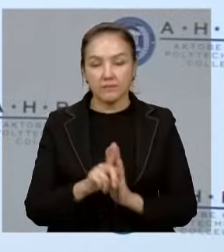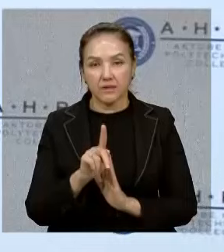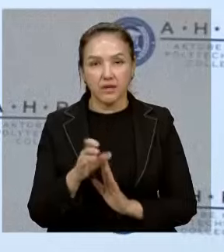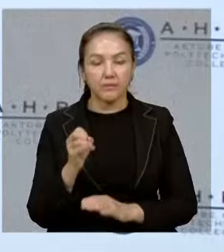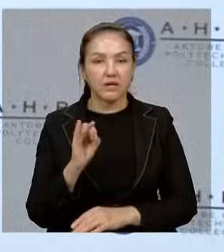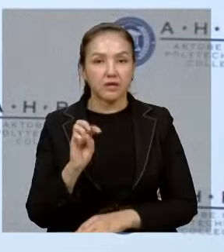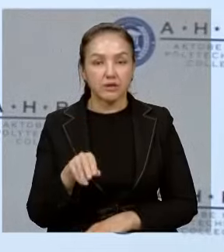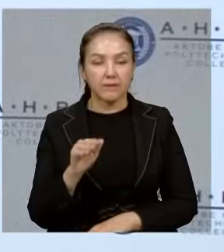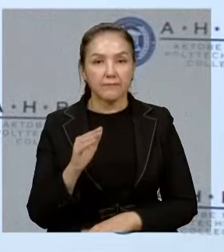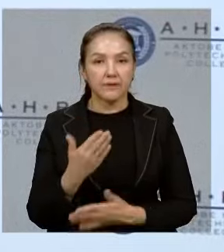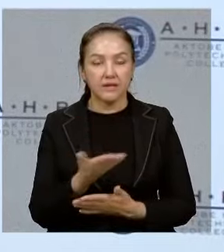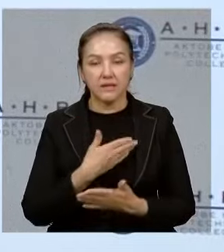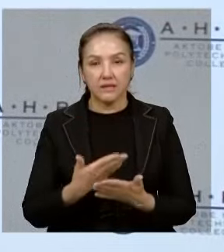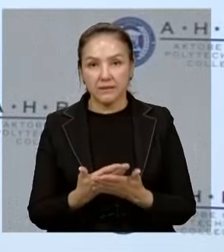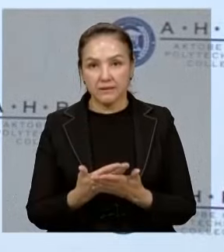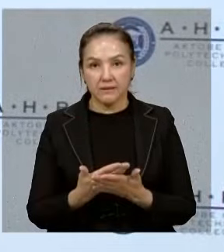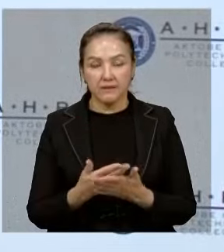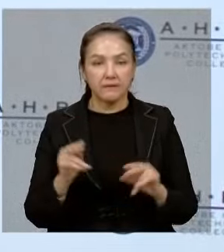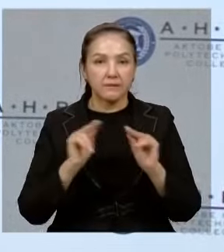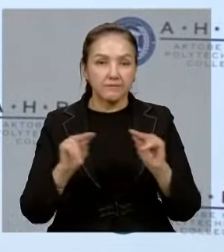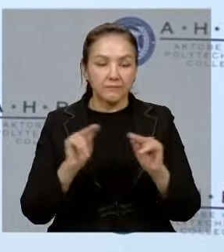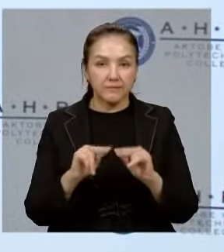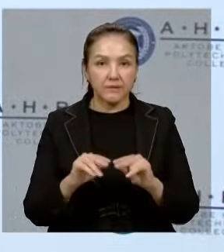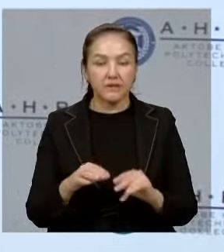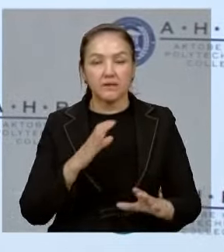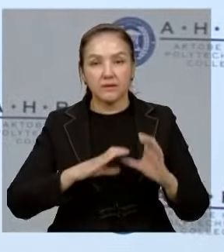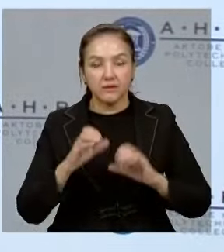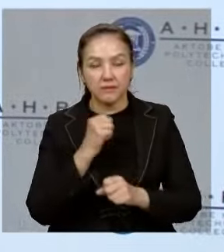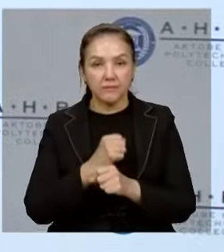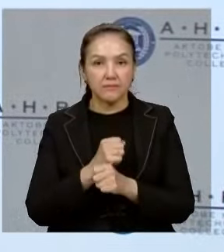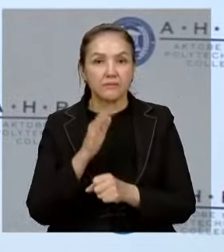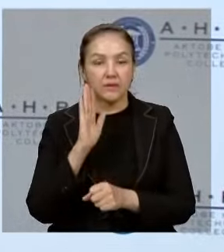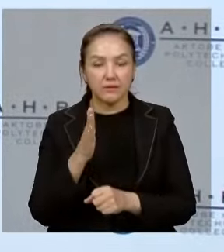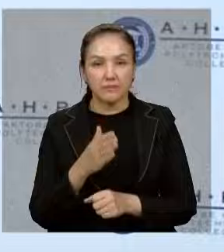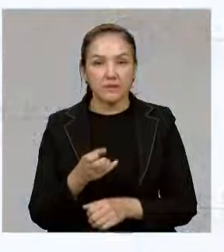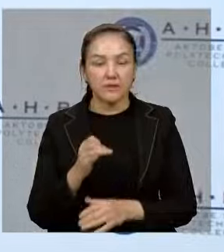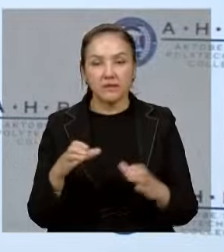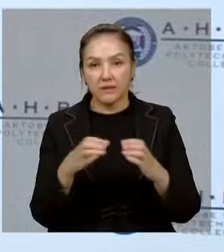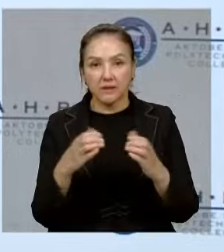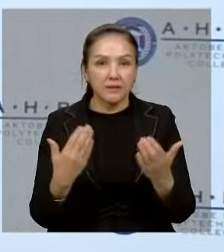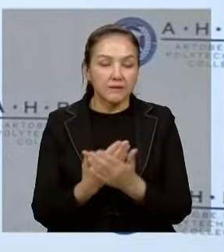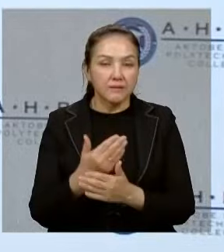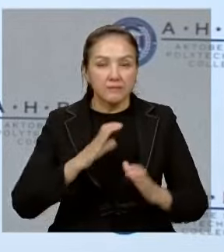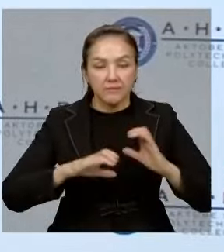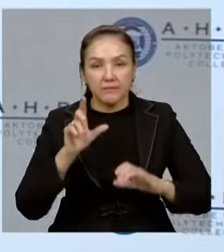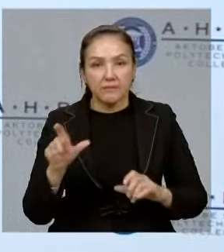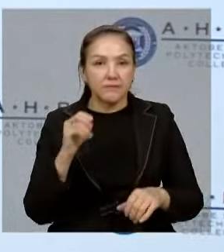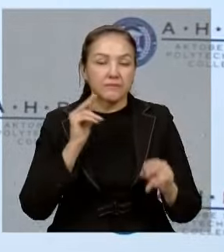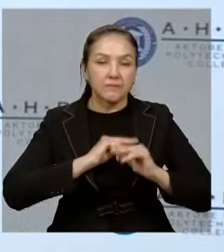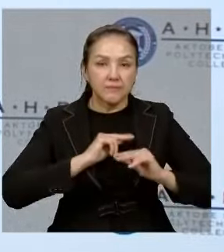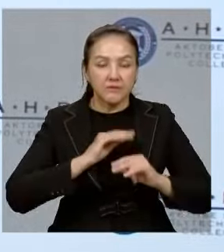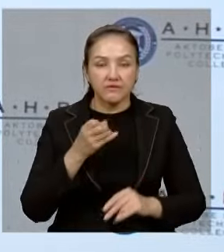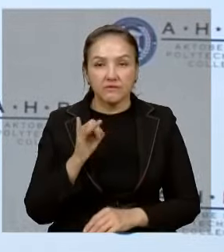проект Где наши преподаватели Иден будут вать наши н работат в виртуальных